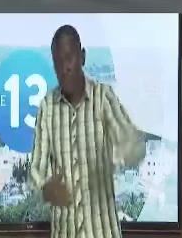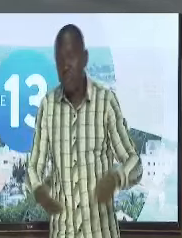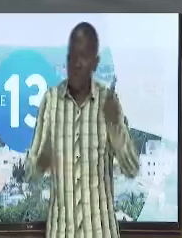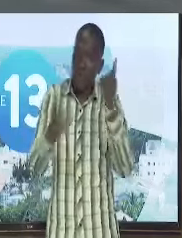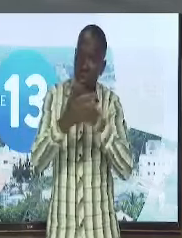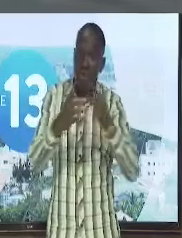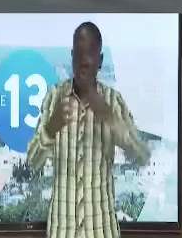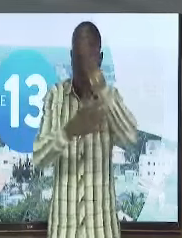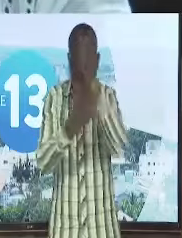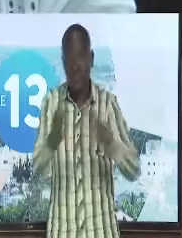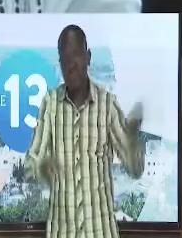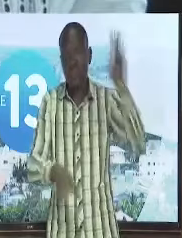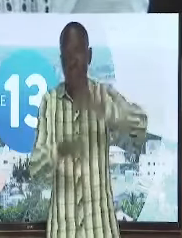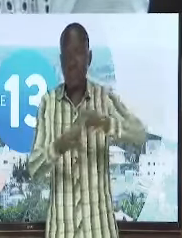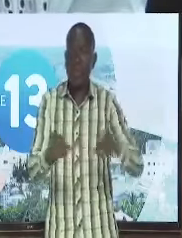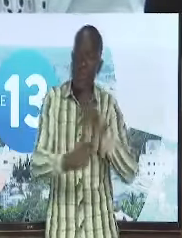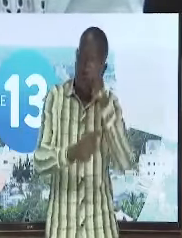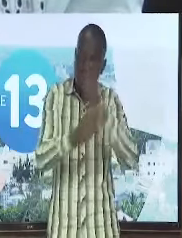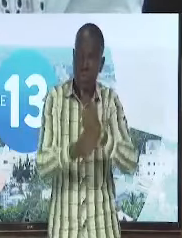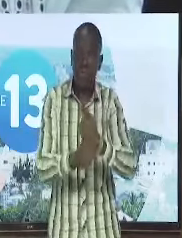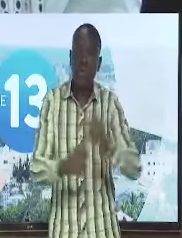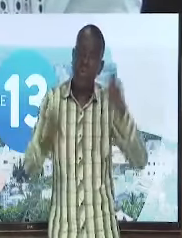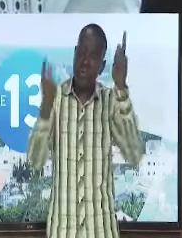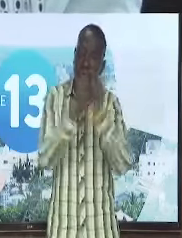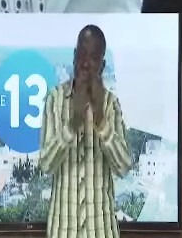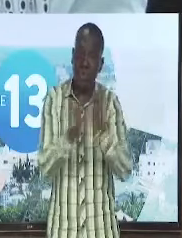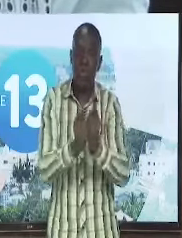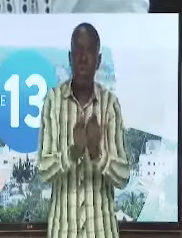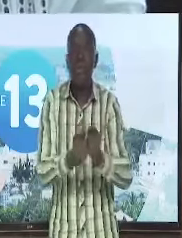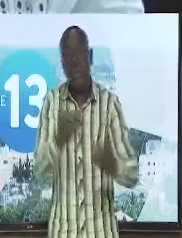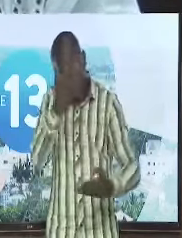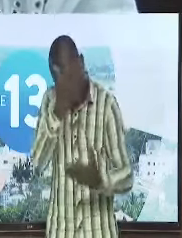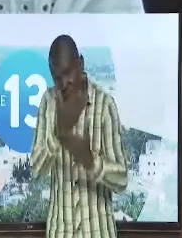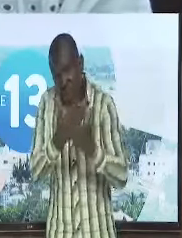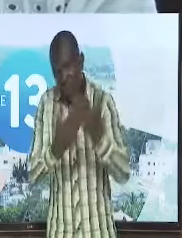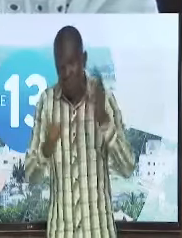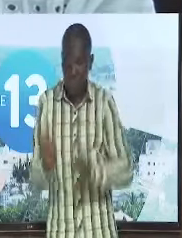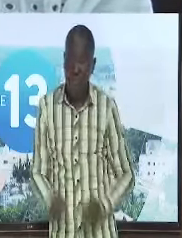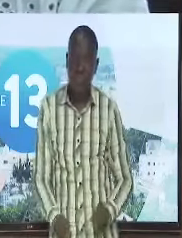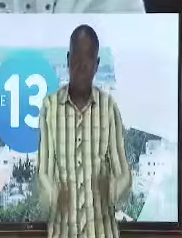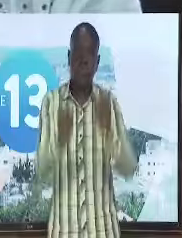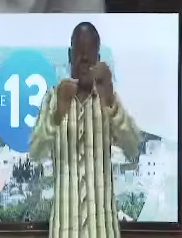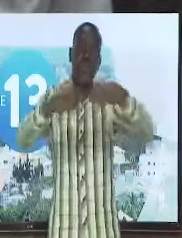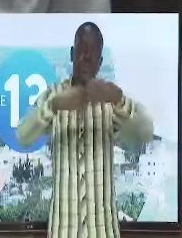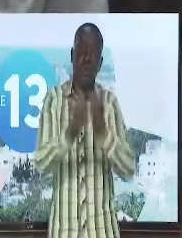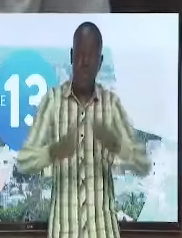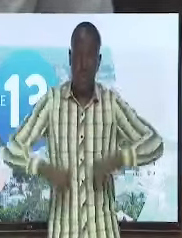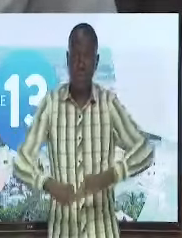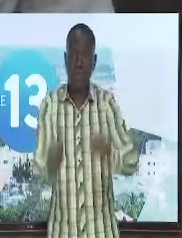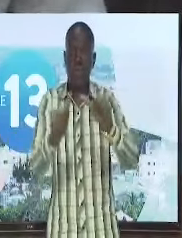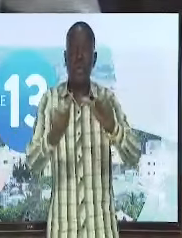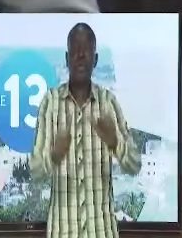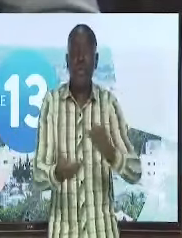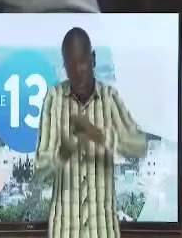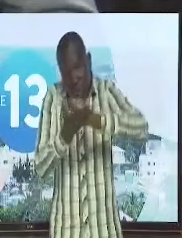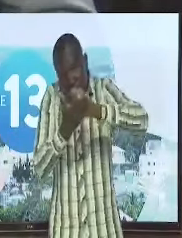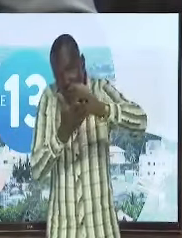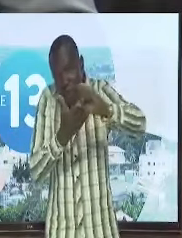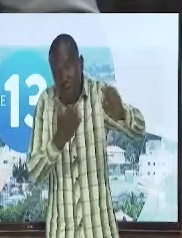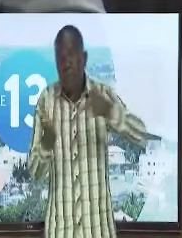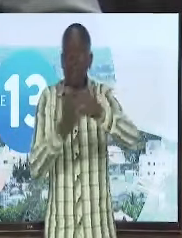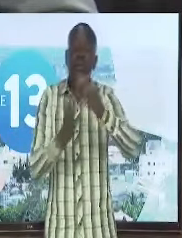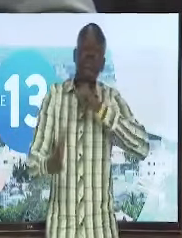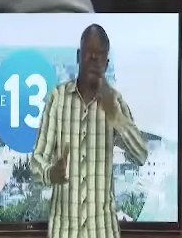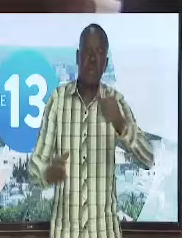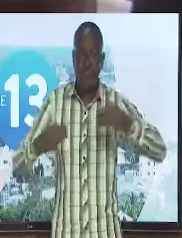plan de sa mise en œuvre, d'où cette session extraordinaire du comité d'orientation et de suivi de la gratuité des soins et du financement de la